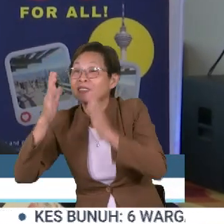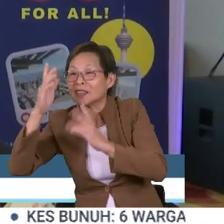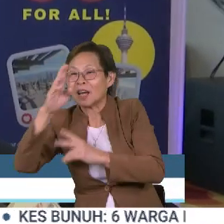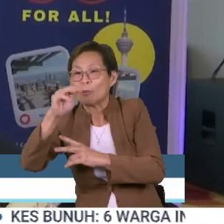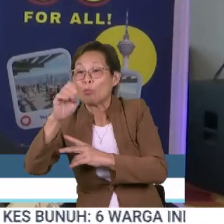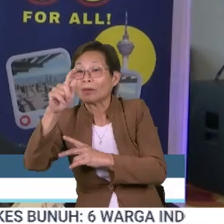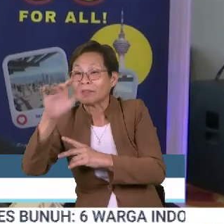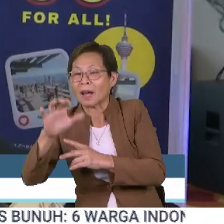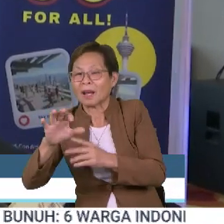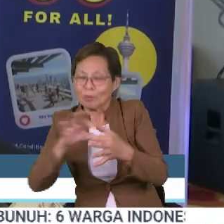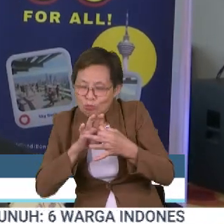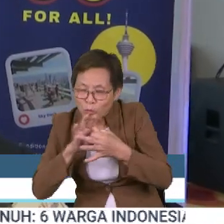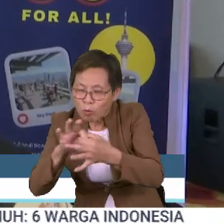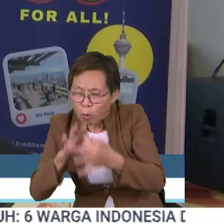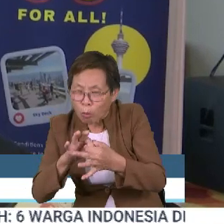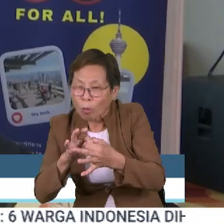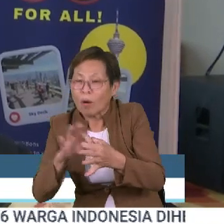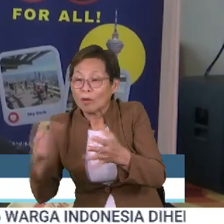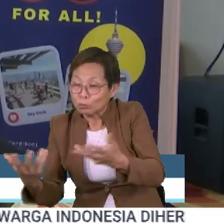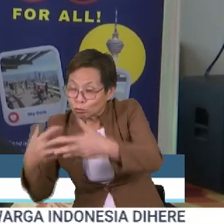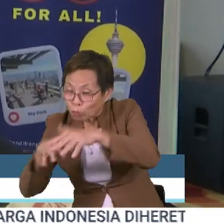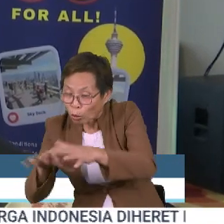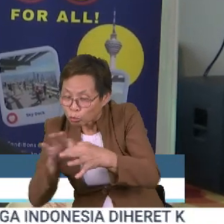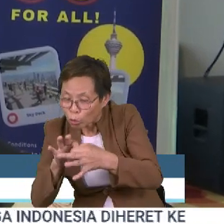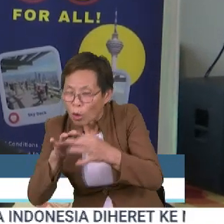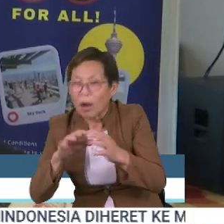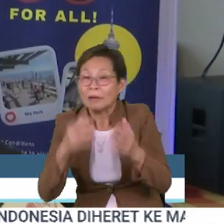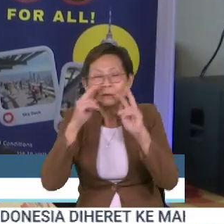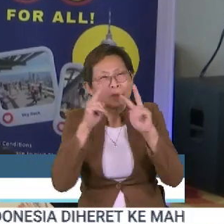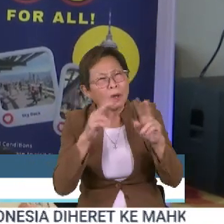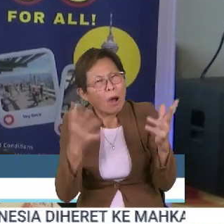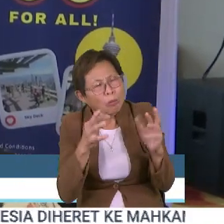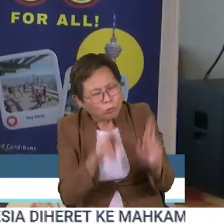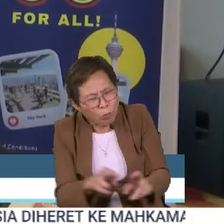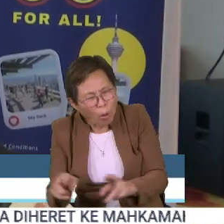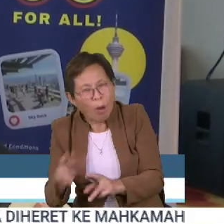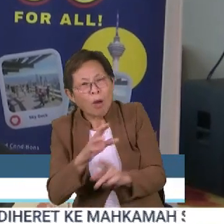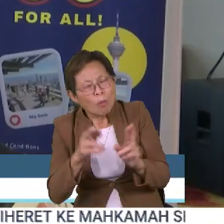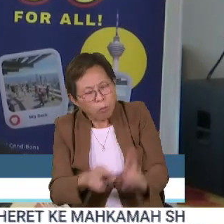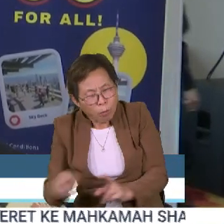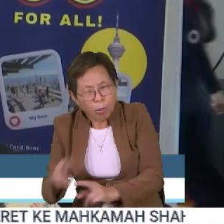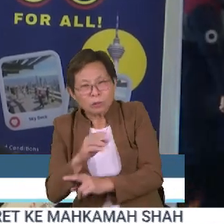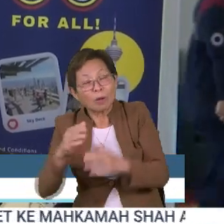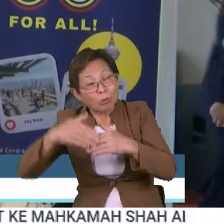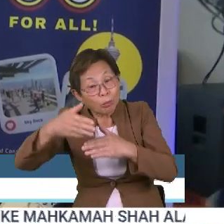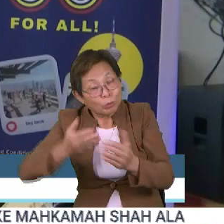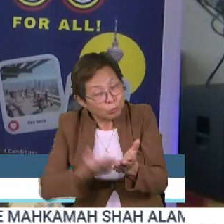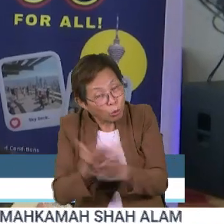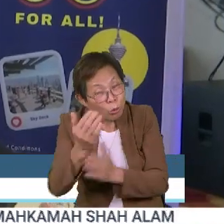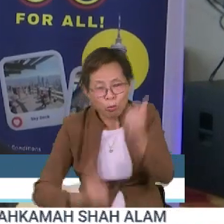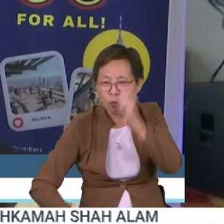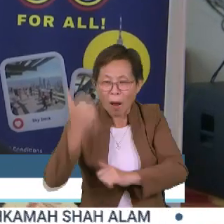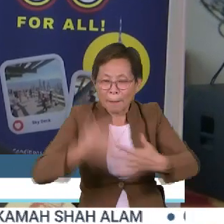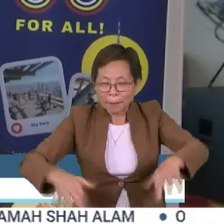menaruh Kuala Lumpur melihat bagaimana Boleh merancangkan dan membuat perancangan dan seterusnya juga yang paling penting